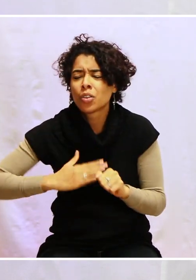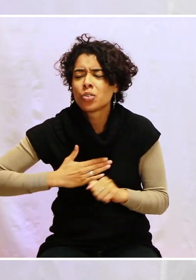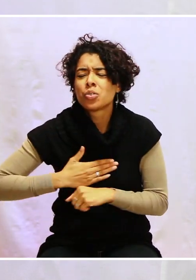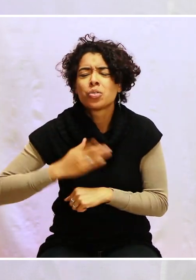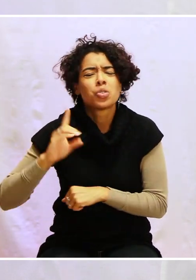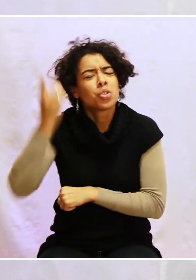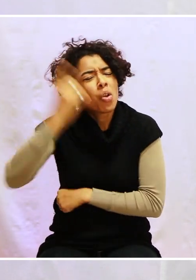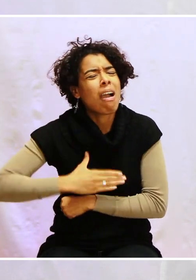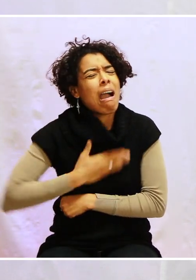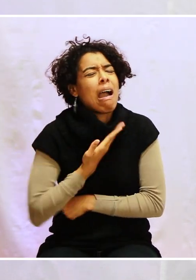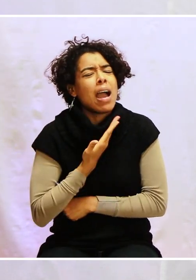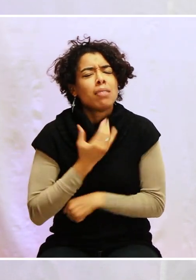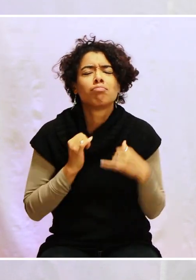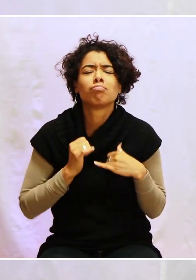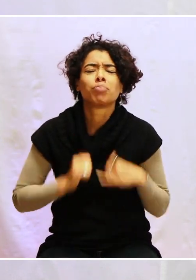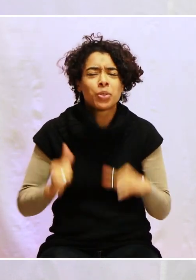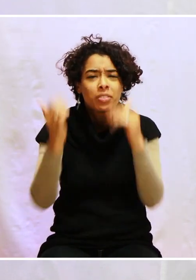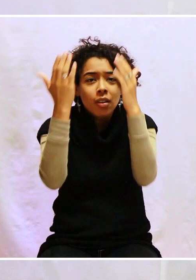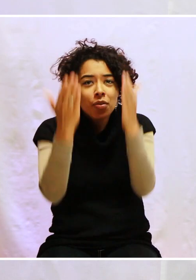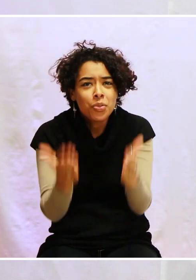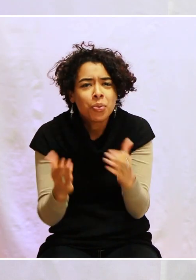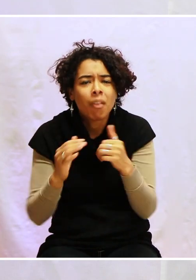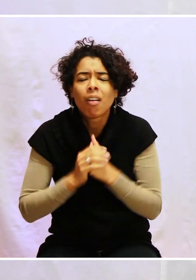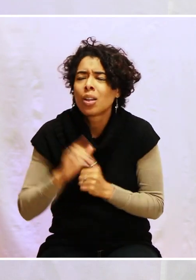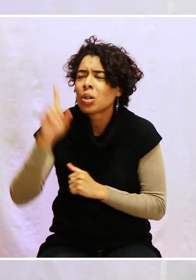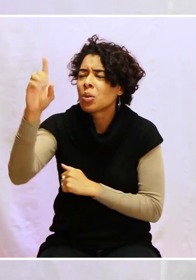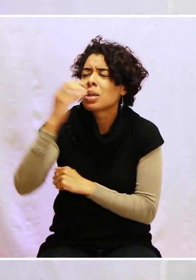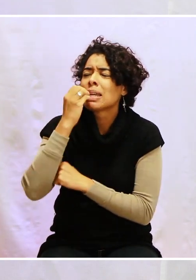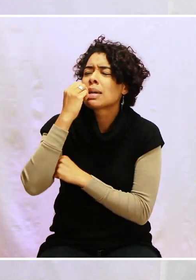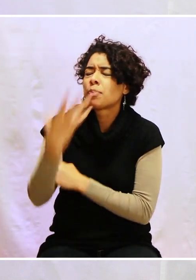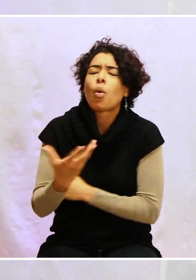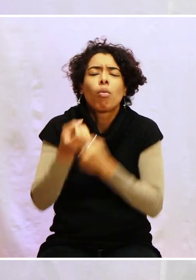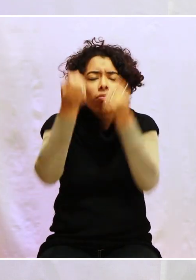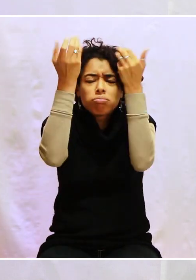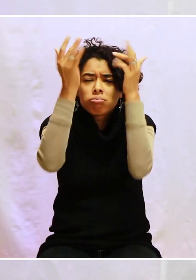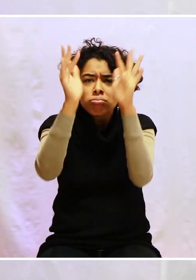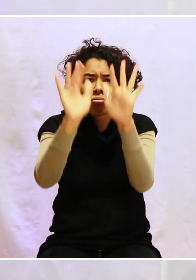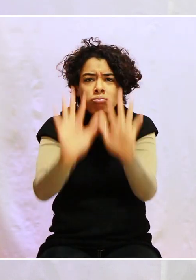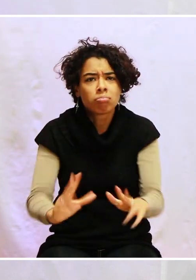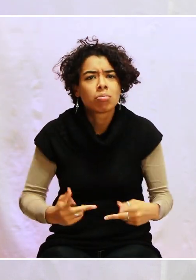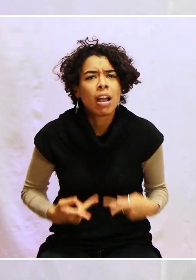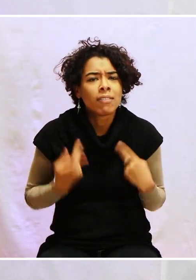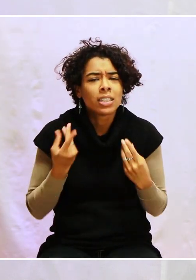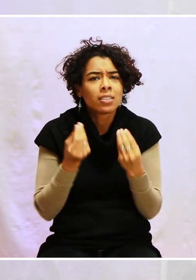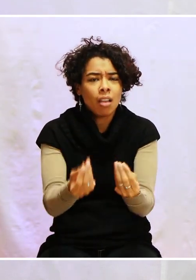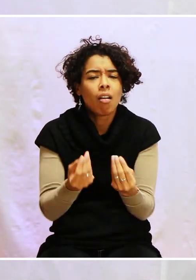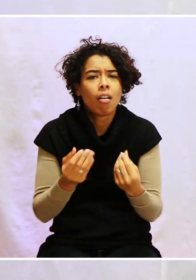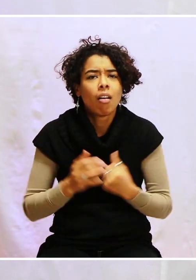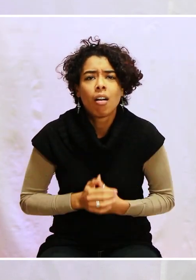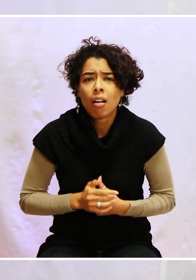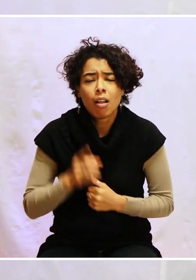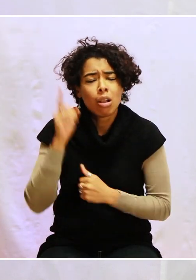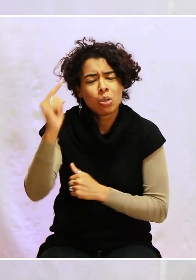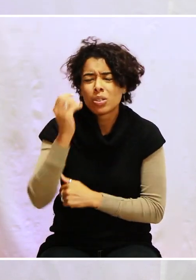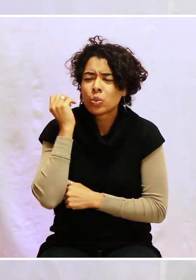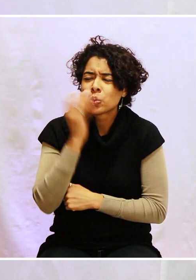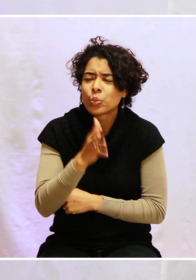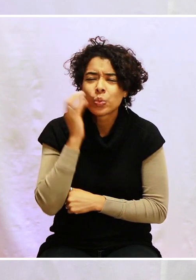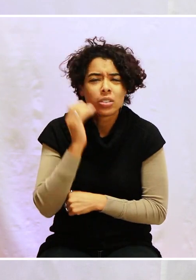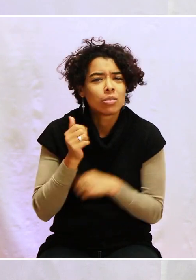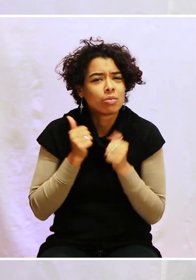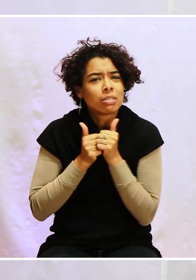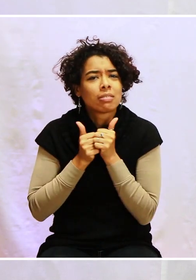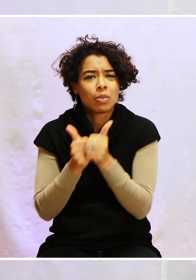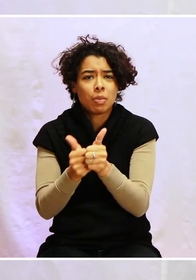aujourd'hui? Combien sa bonté se déploie sur ta vie? Combien il t'accompagne chaque jour?